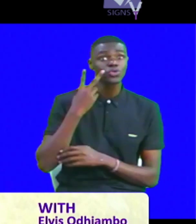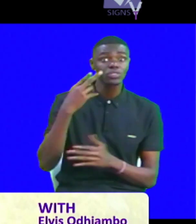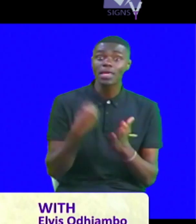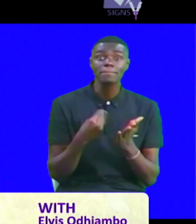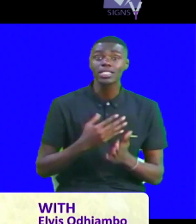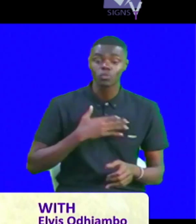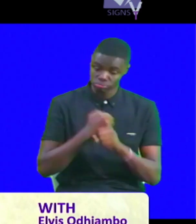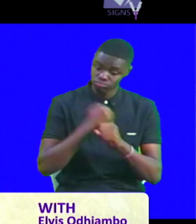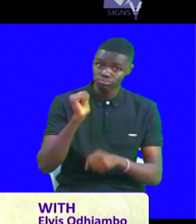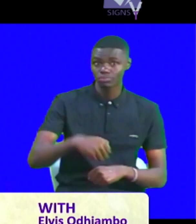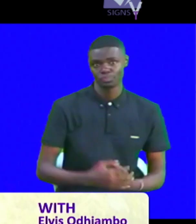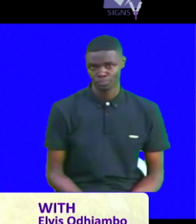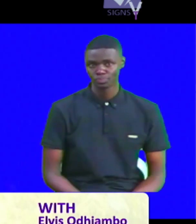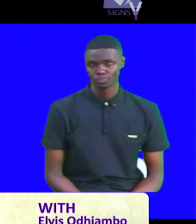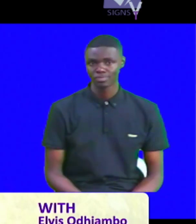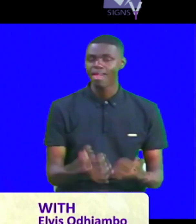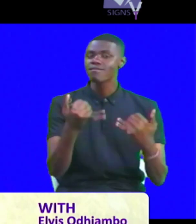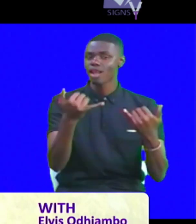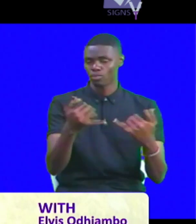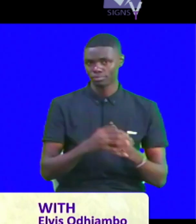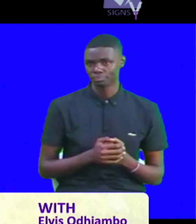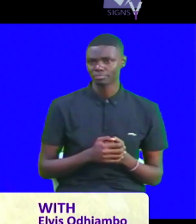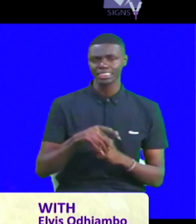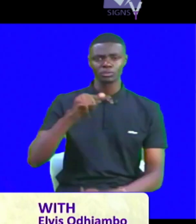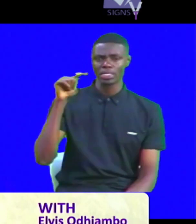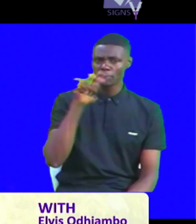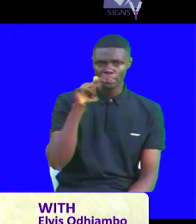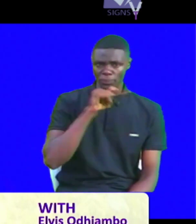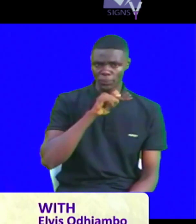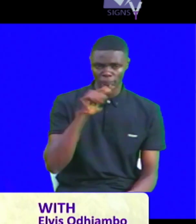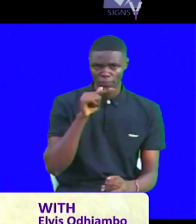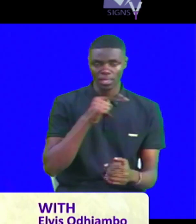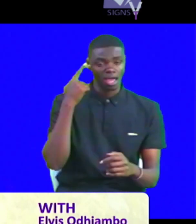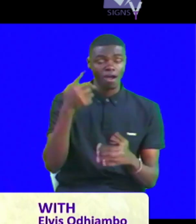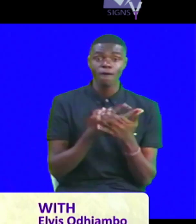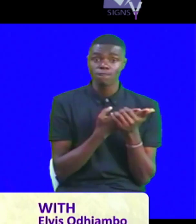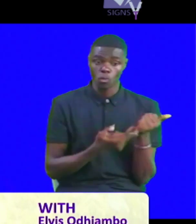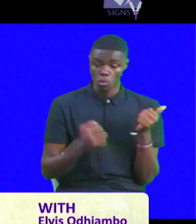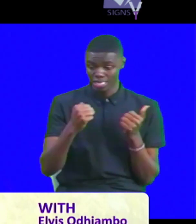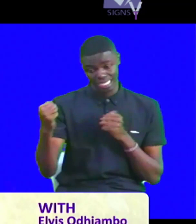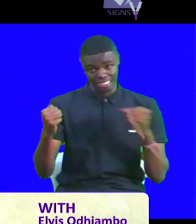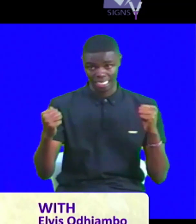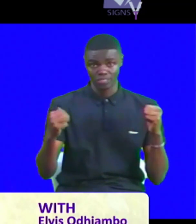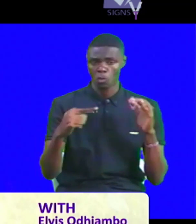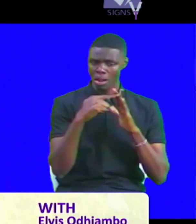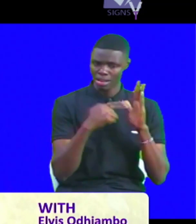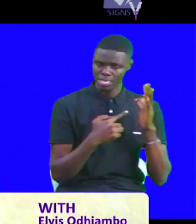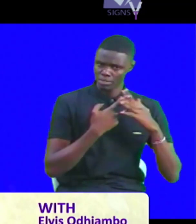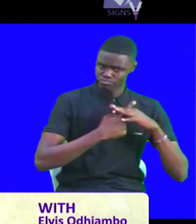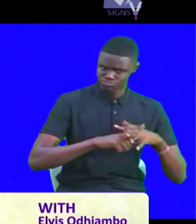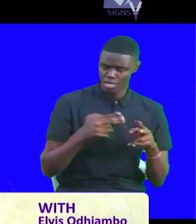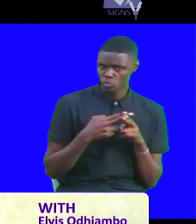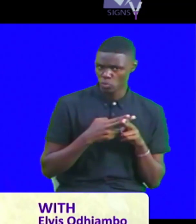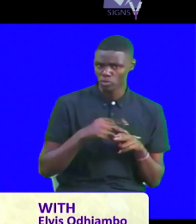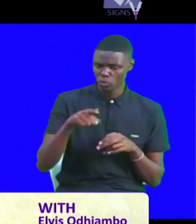kazi. Inafanya kazi. Ndio tunataka tuone hiyo ndio yetu inafanya kazi. Right. Now of course it is a tough test for both side.